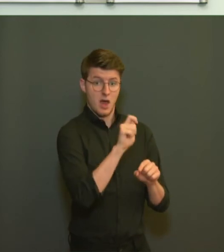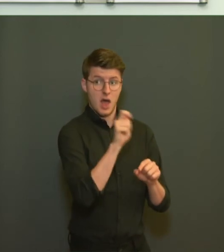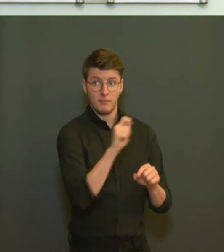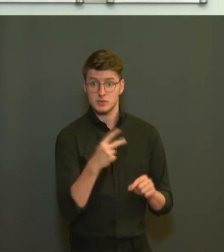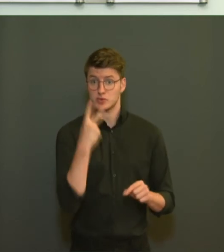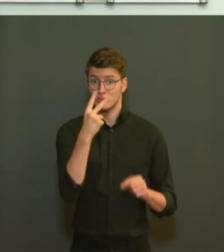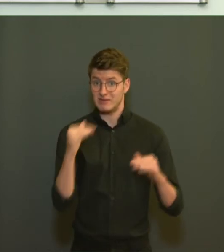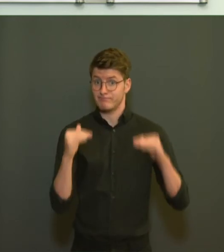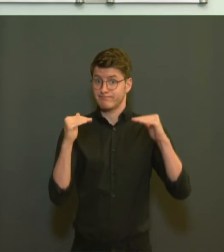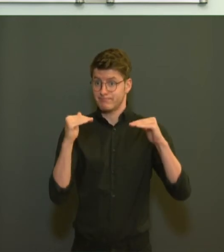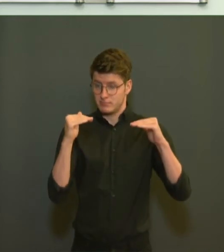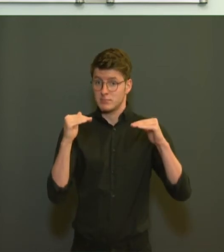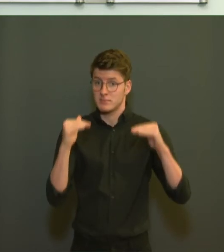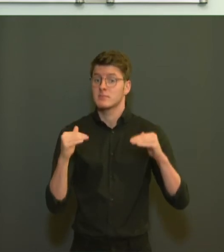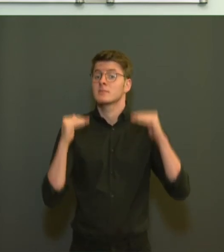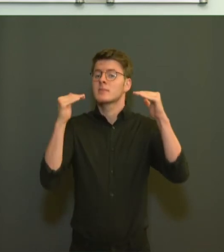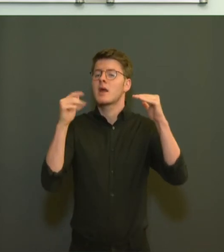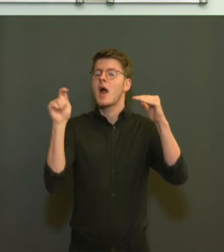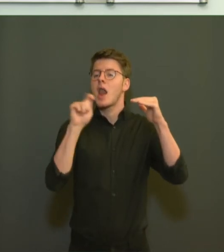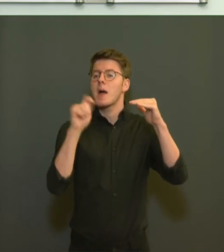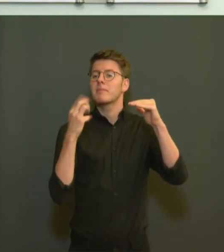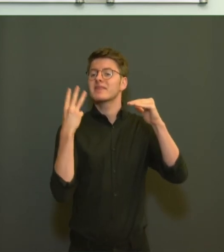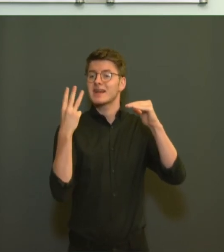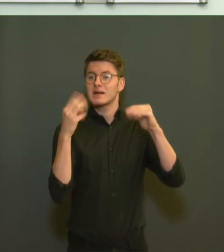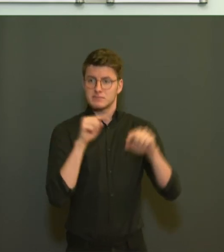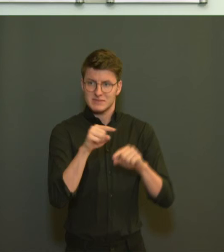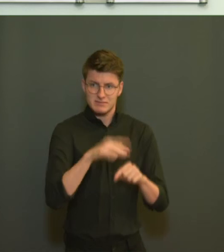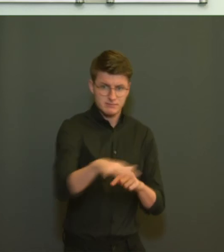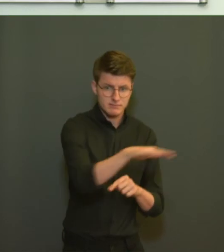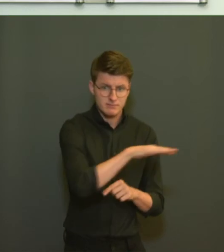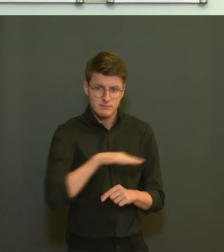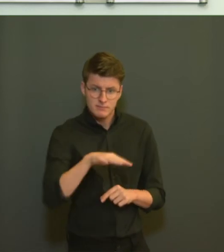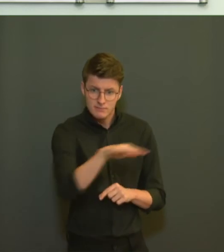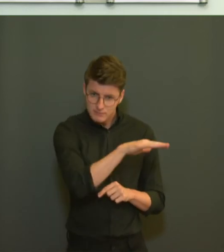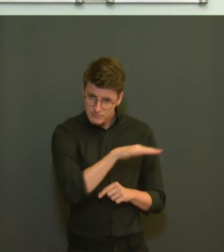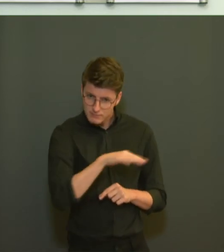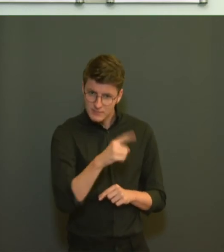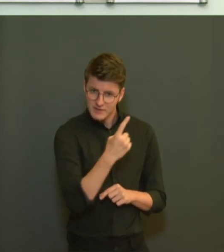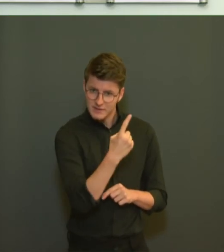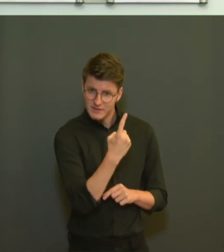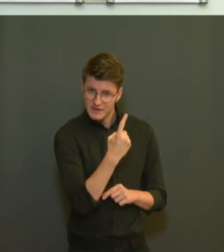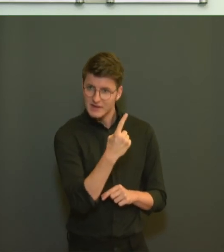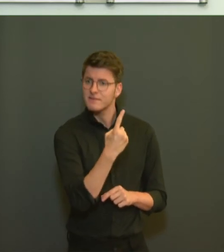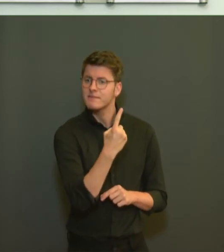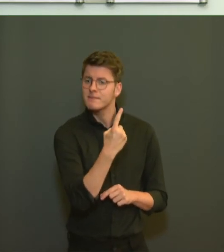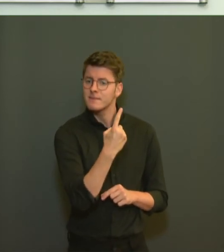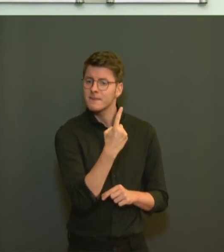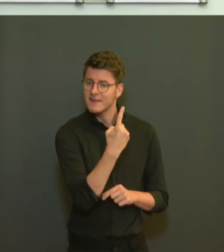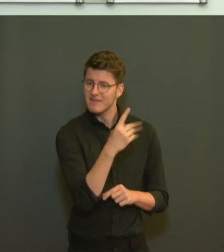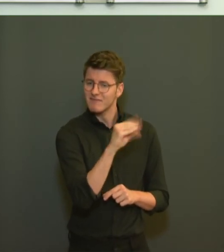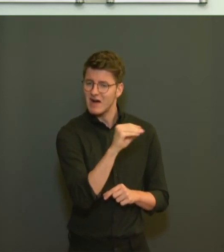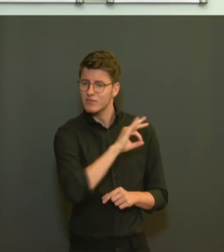100 is dit alarmniveau 3. En meer dan 100 is alarmniveau 4.